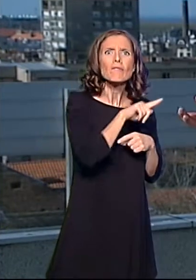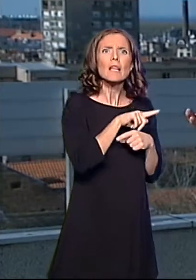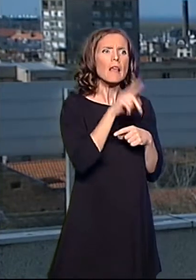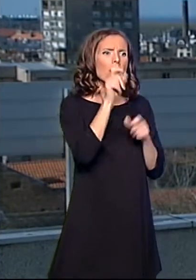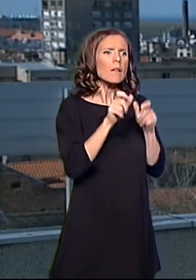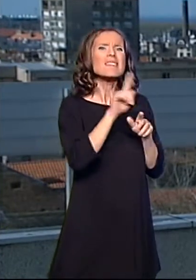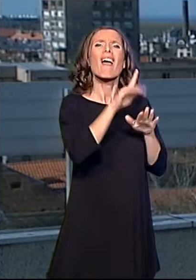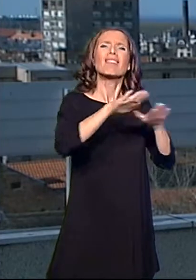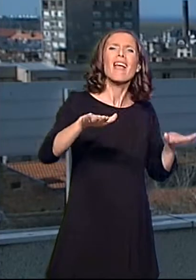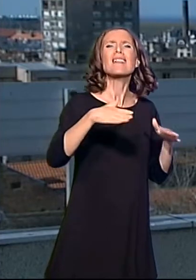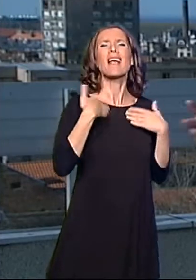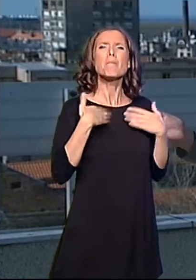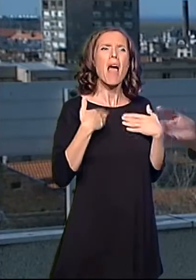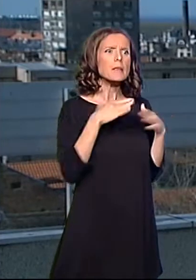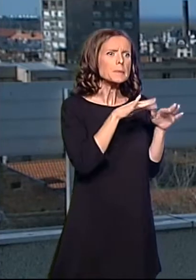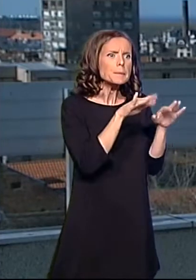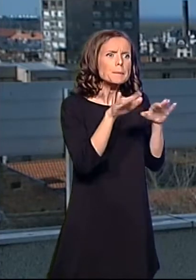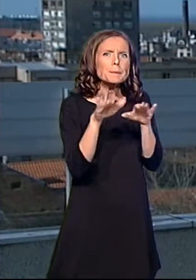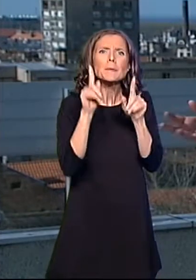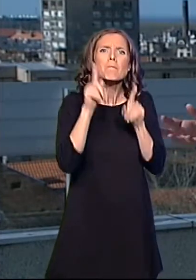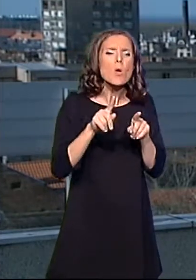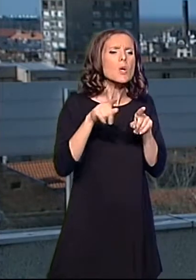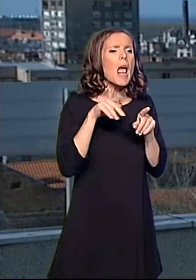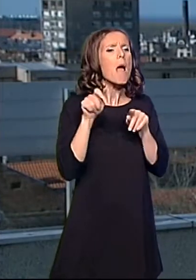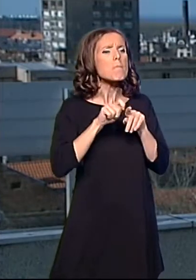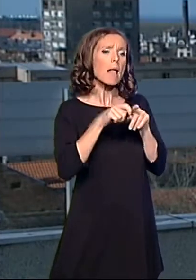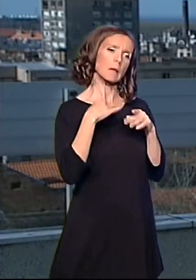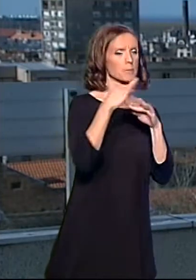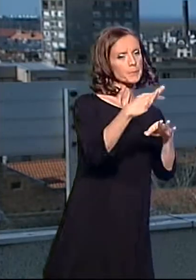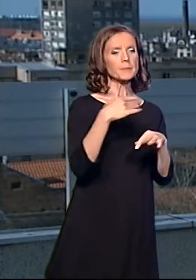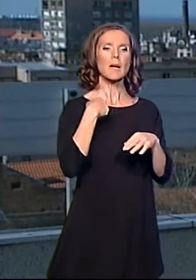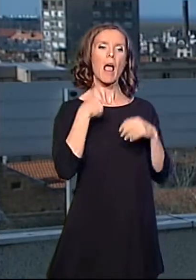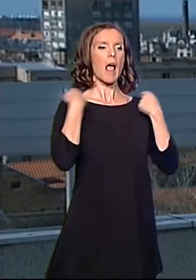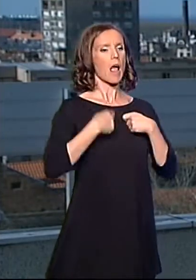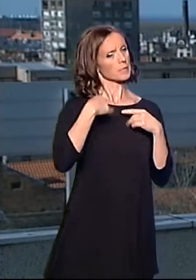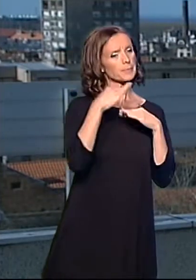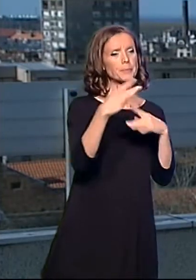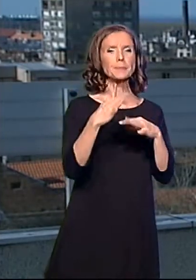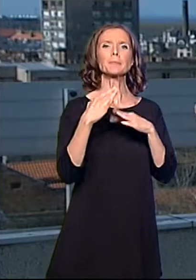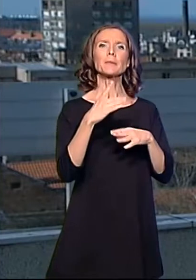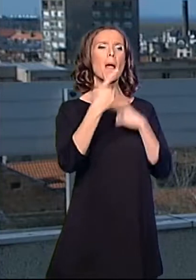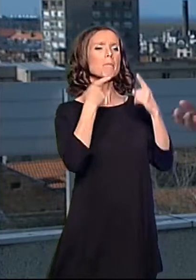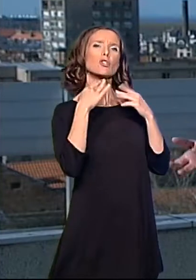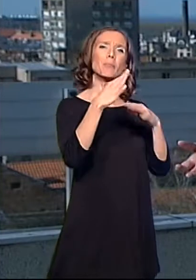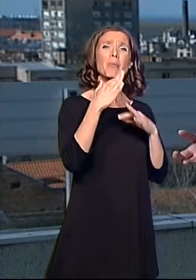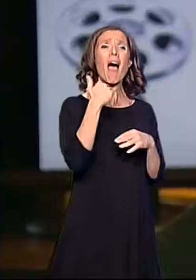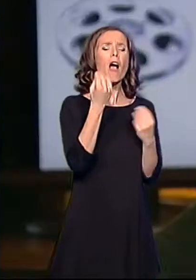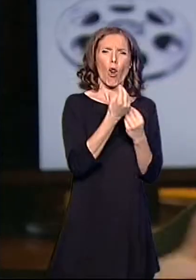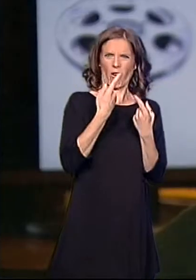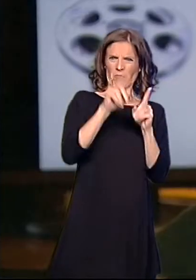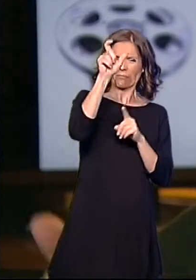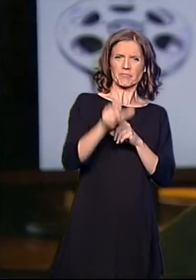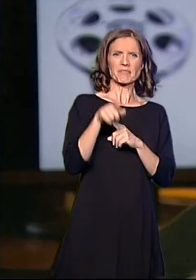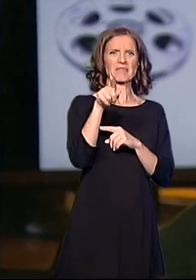u školu, ako svi nemaju iste patike, iste dukseve, isti način govora, ti nisi in, ti nisi proš.